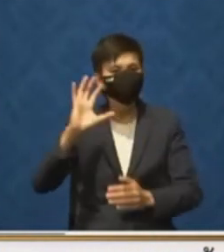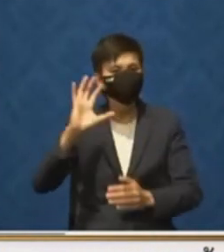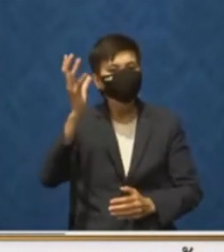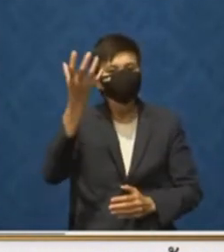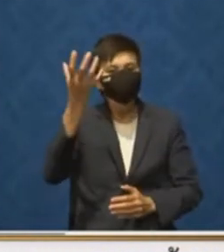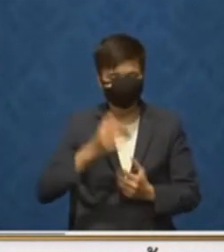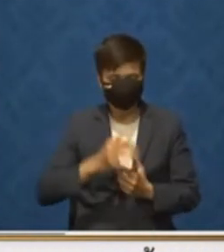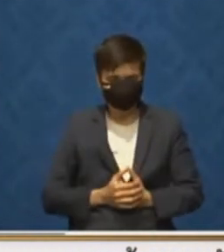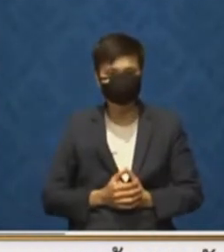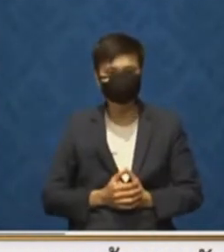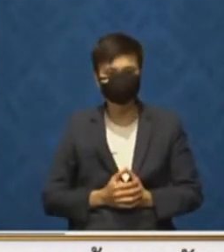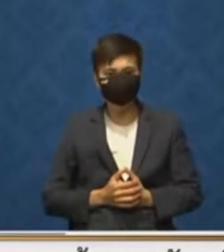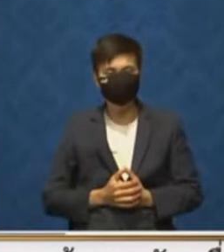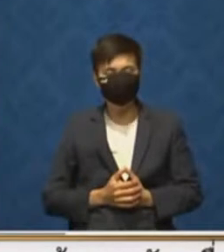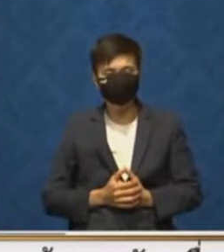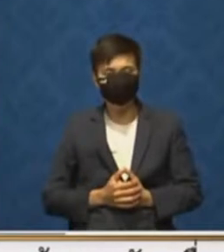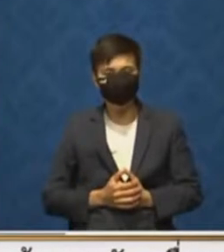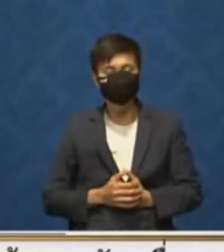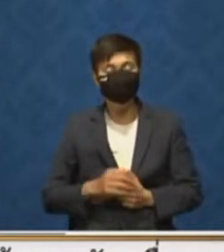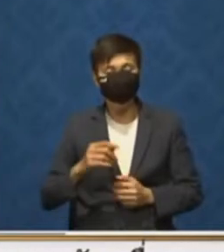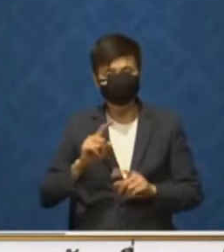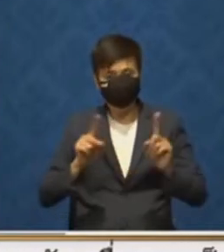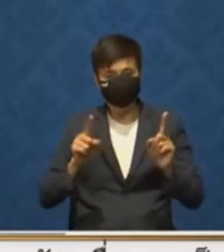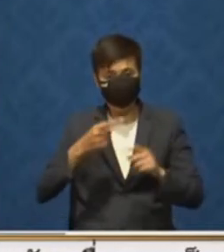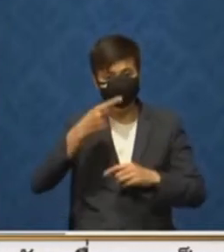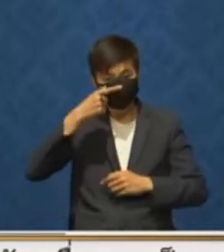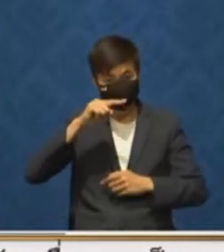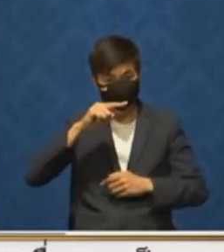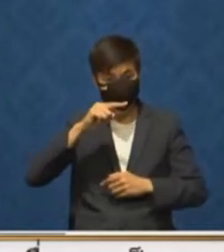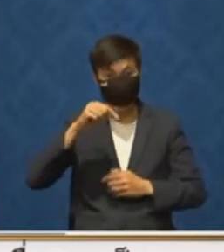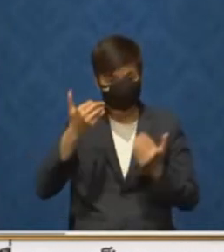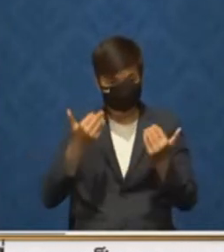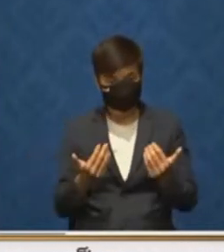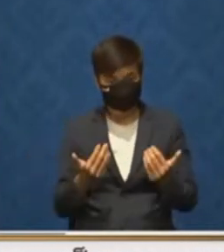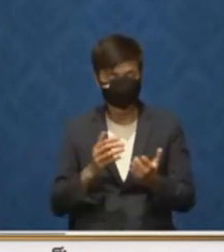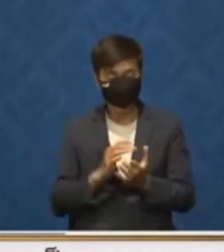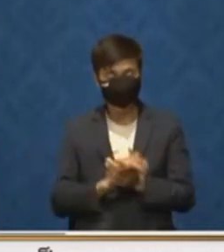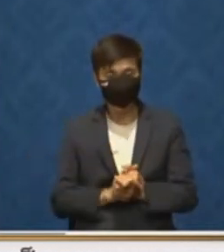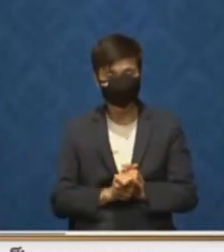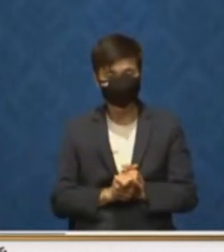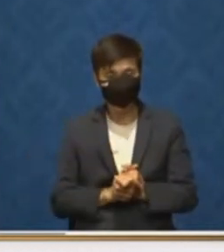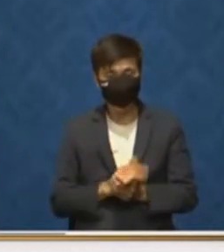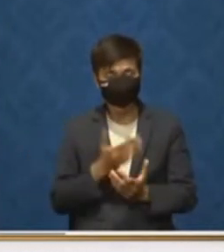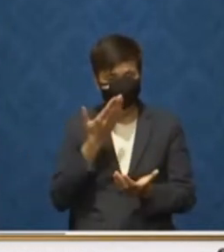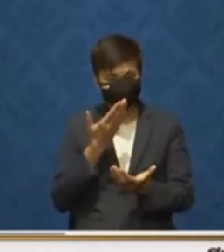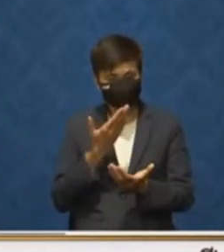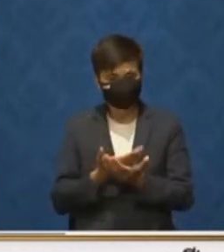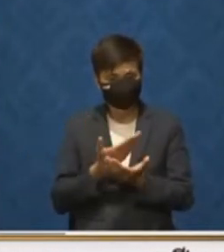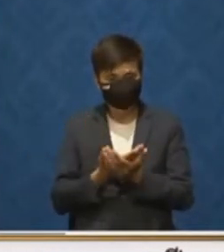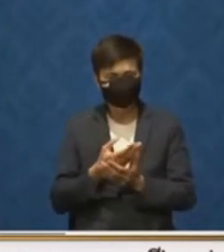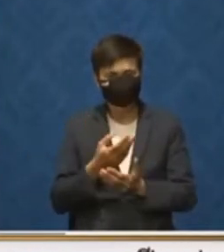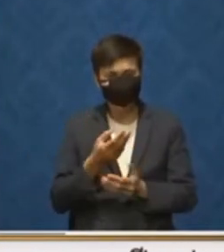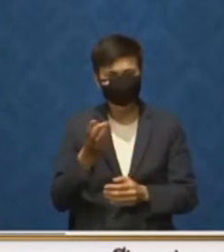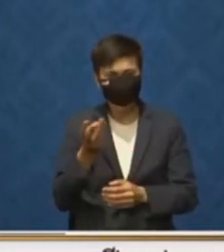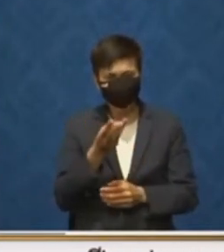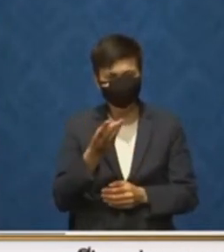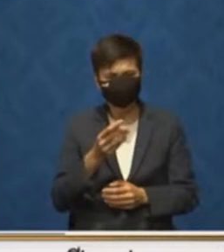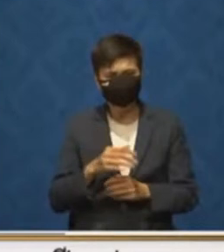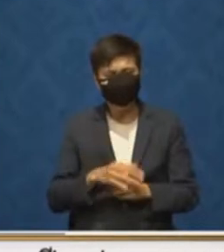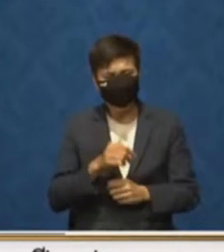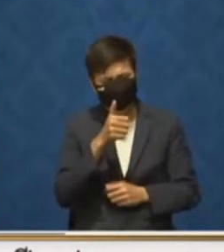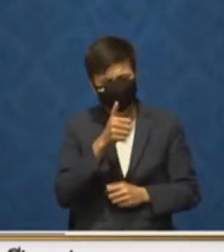เรียนท่านประธานก็คือสำหรับประเทศไทยของเราต้องถือว่าเงินเฟ้อดีกว่าหลาย